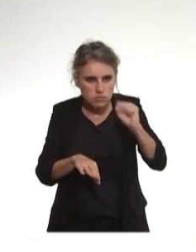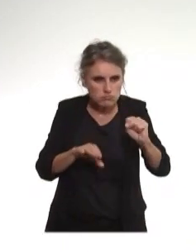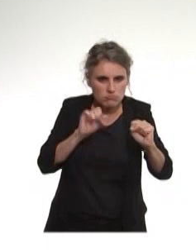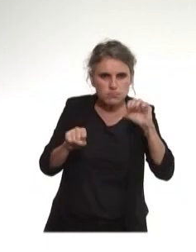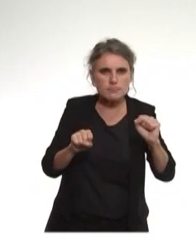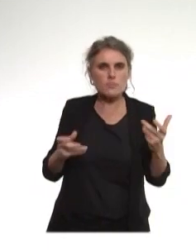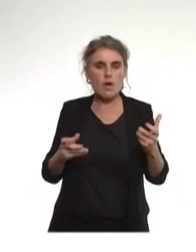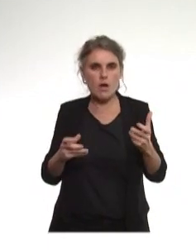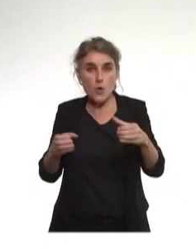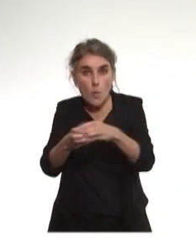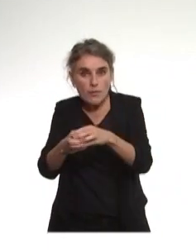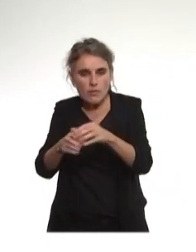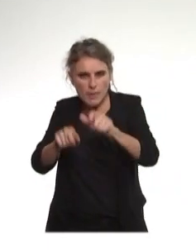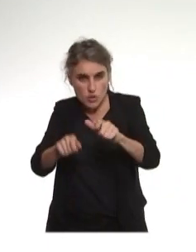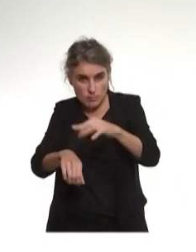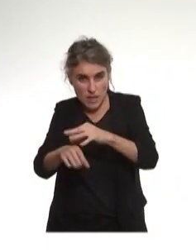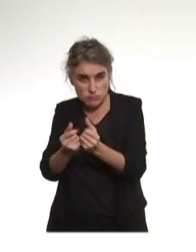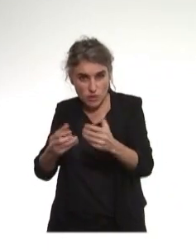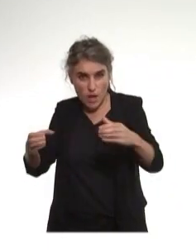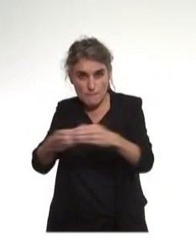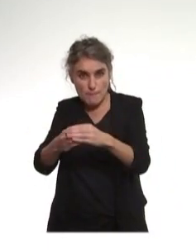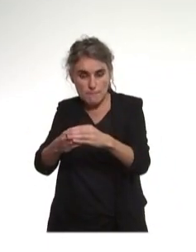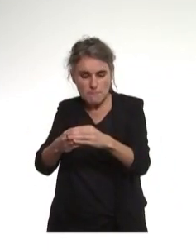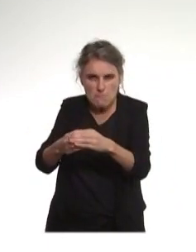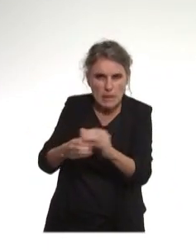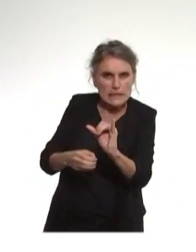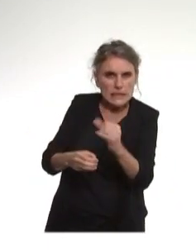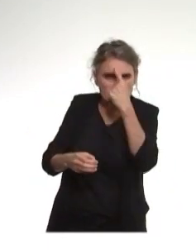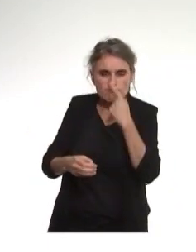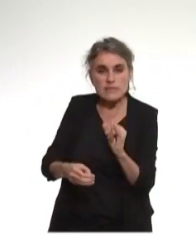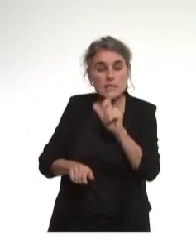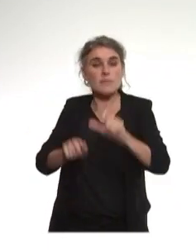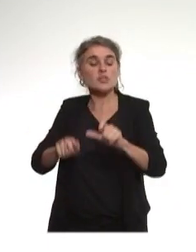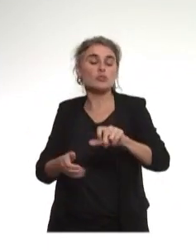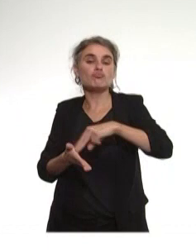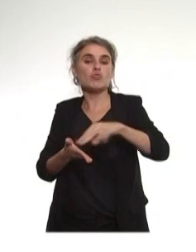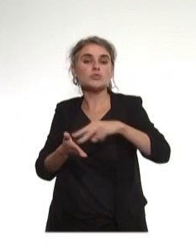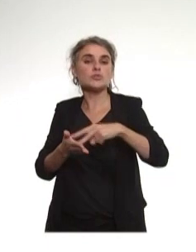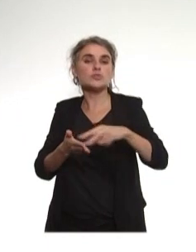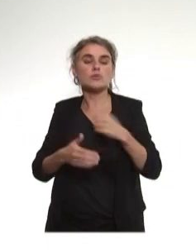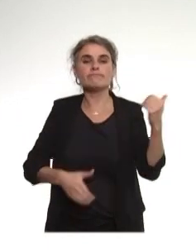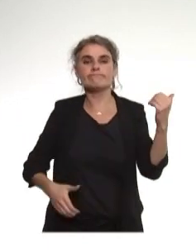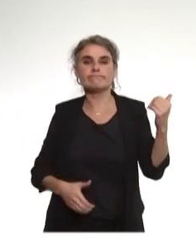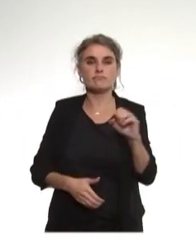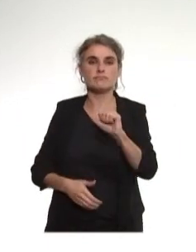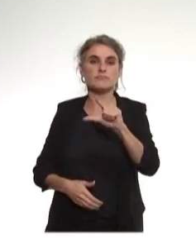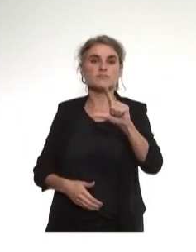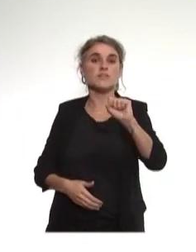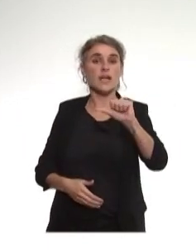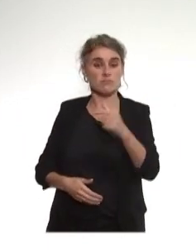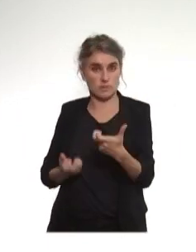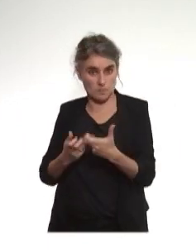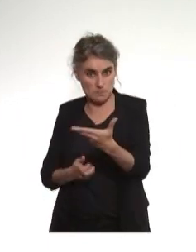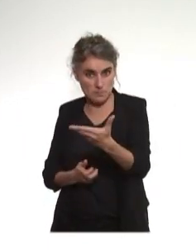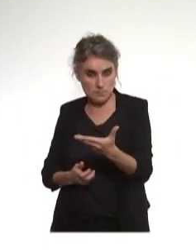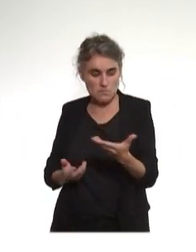zones groupe et de malades chez des danseurs de salsa non pas que les danseurs de salsa soit pas de quoi que ce soit mais il se trouve